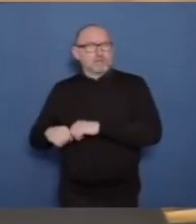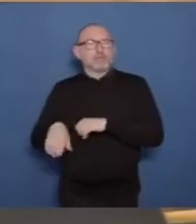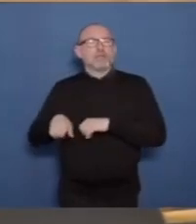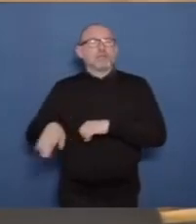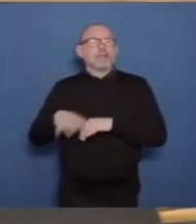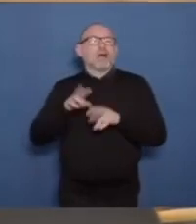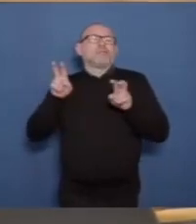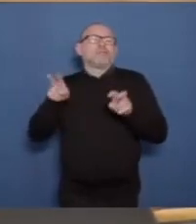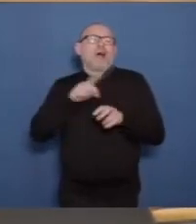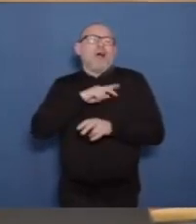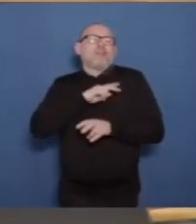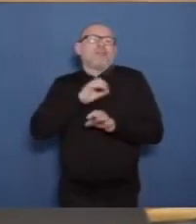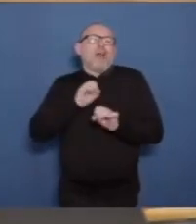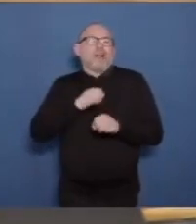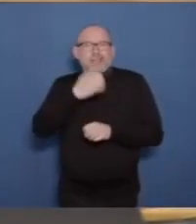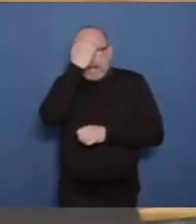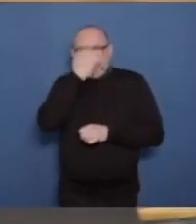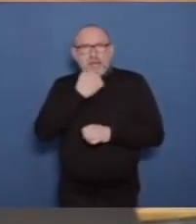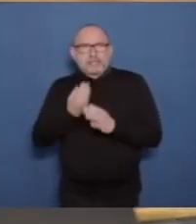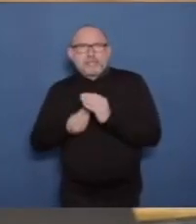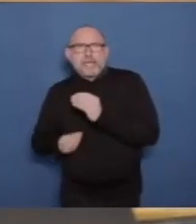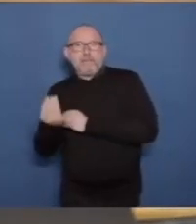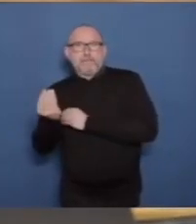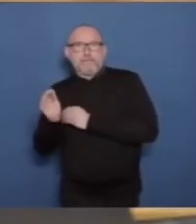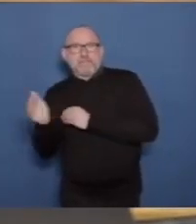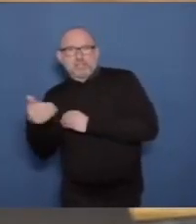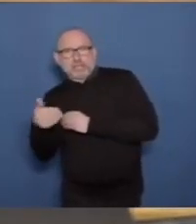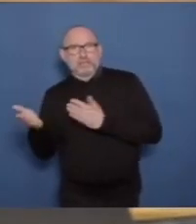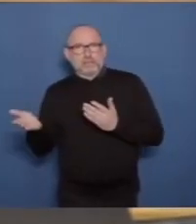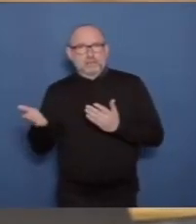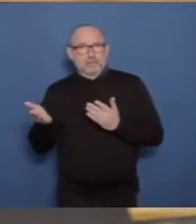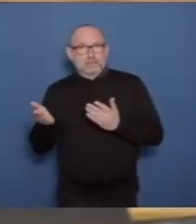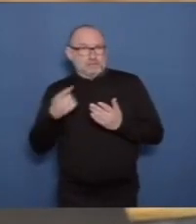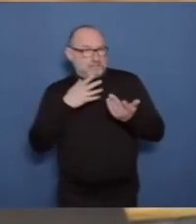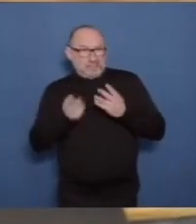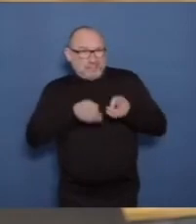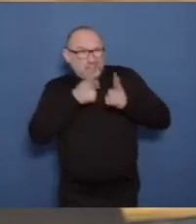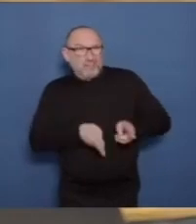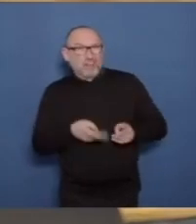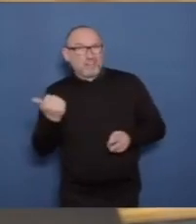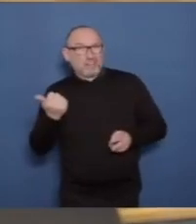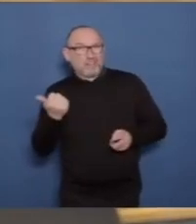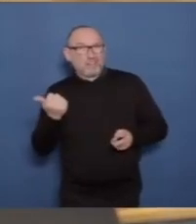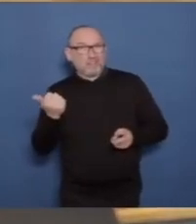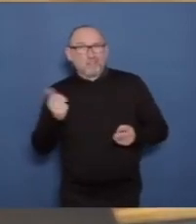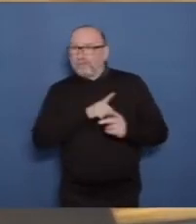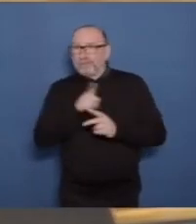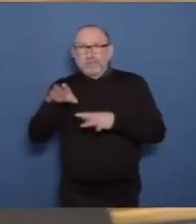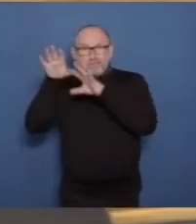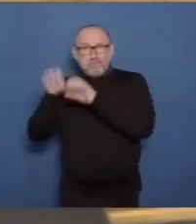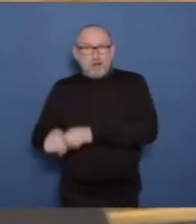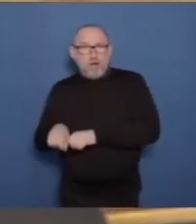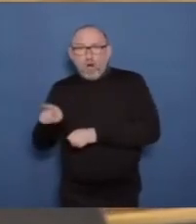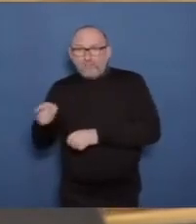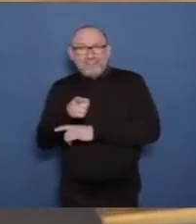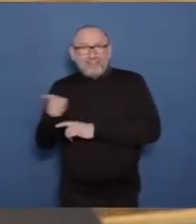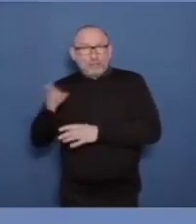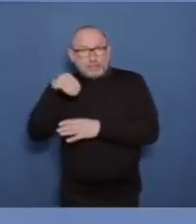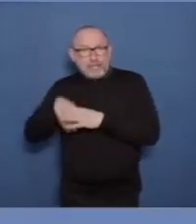Hamas versteckt haben könnte oder auch nicht, in irgendeiner Weise gerechtfertigt, selbst wenn sich dort Terroristen